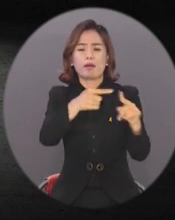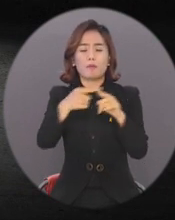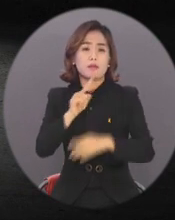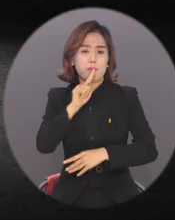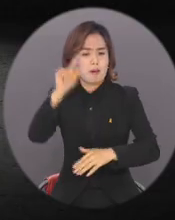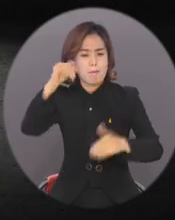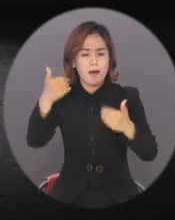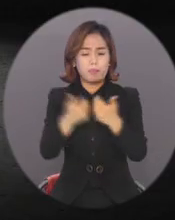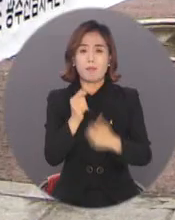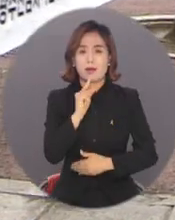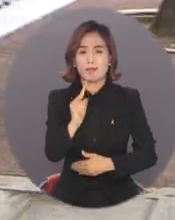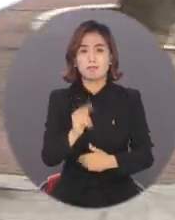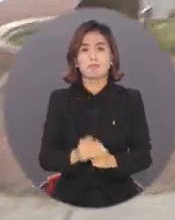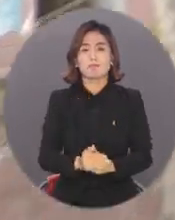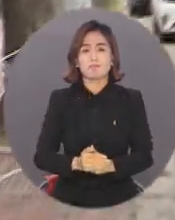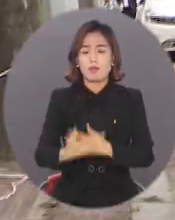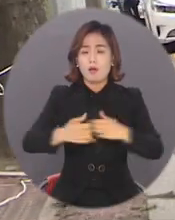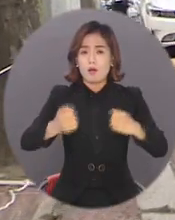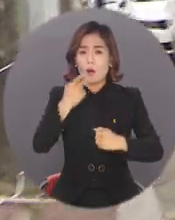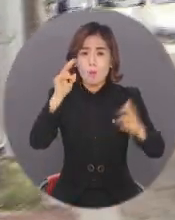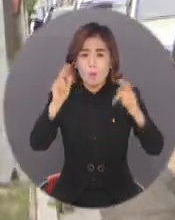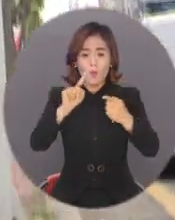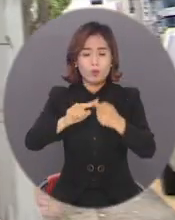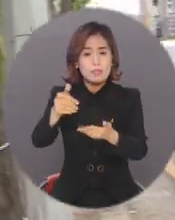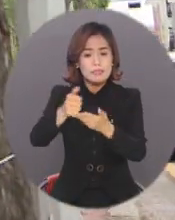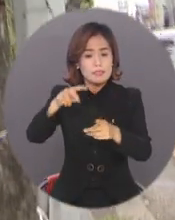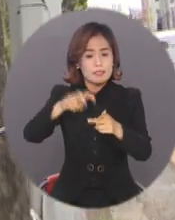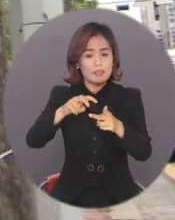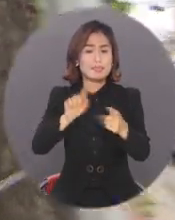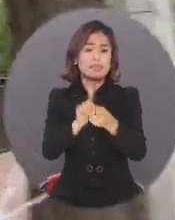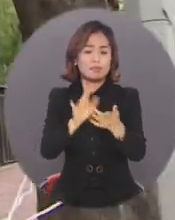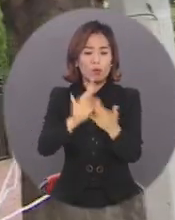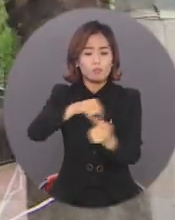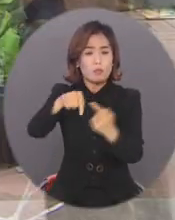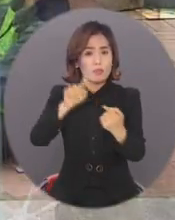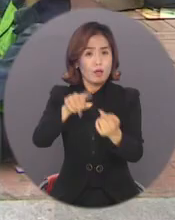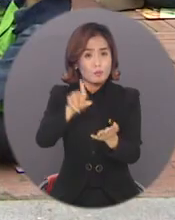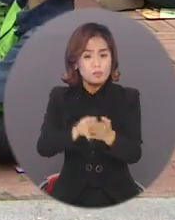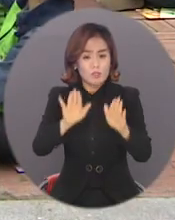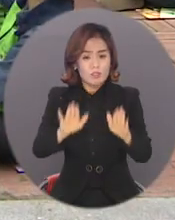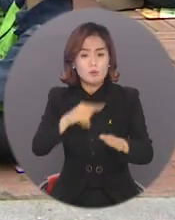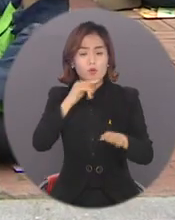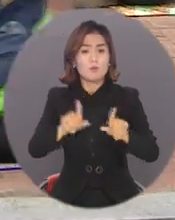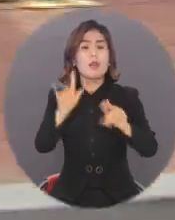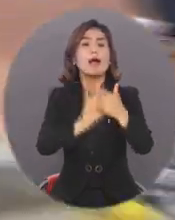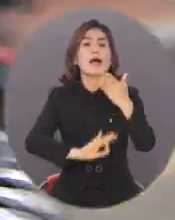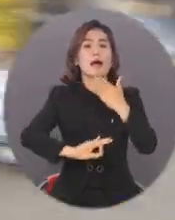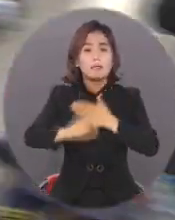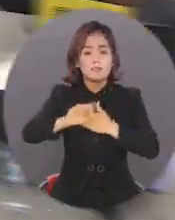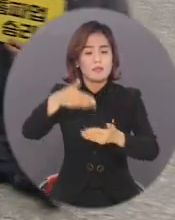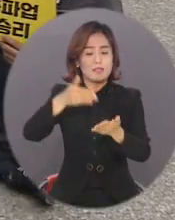주장이라며 반박했습니다. 건강보험공단 고객센터 직영화를 둘러싼 논란은 이번 주 일요일 아침